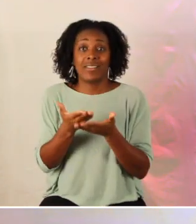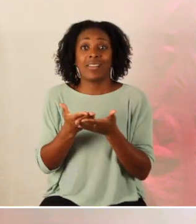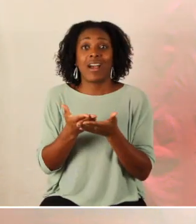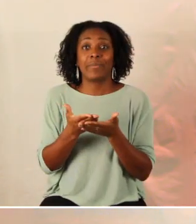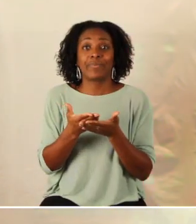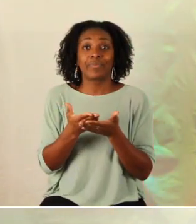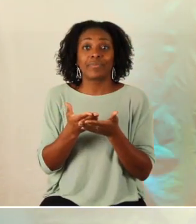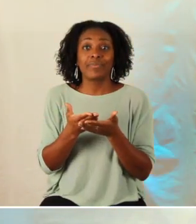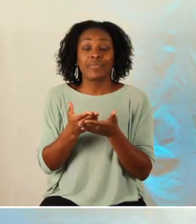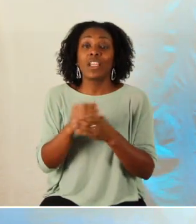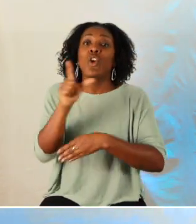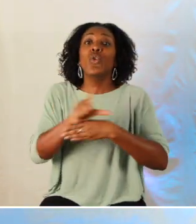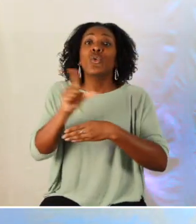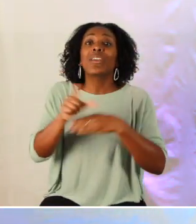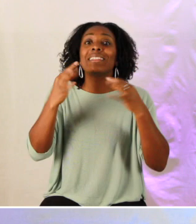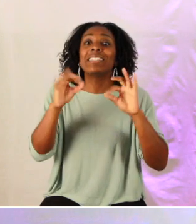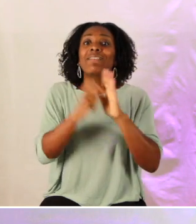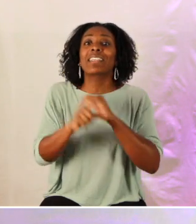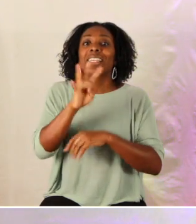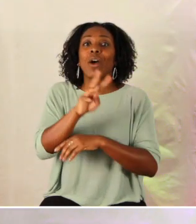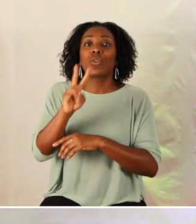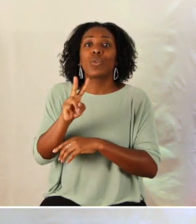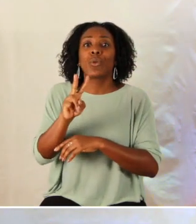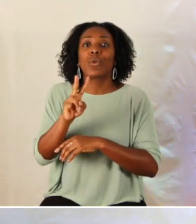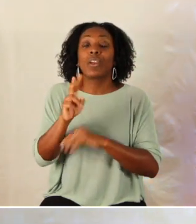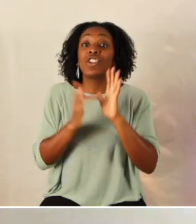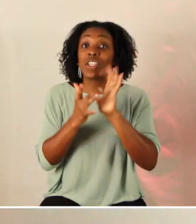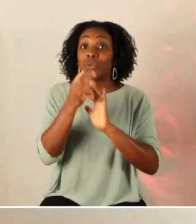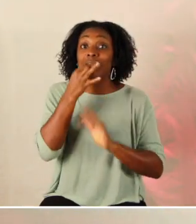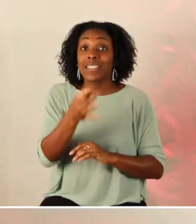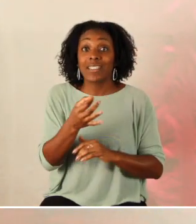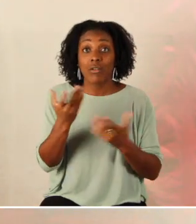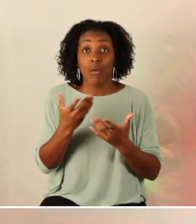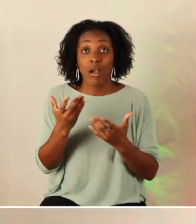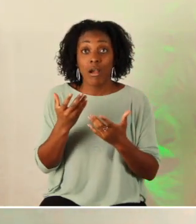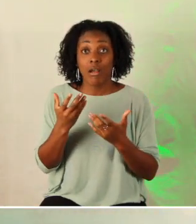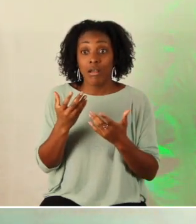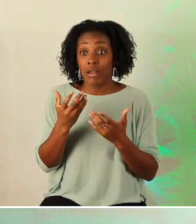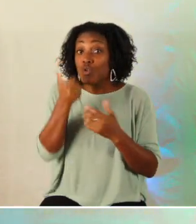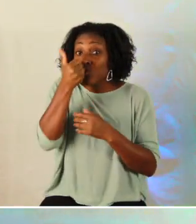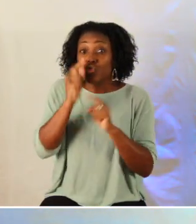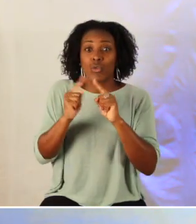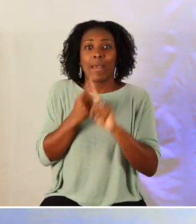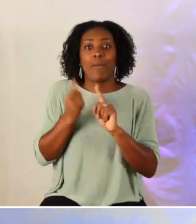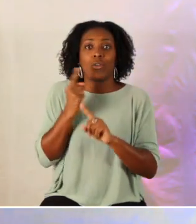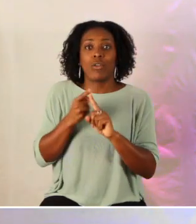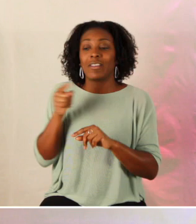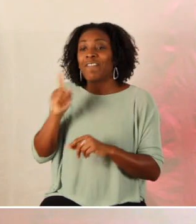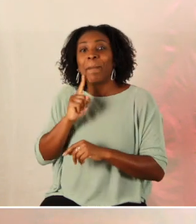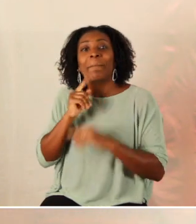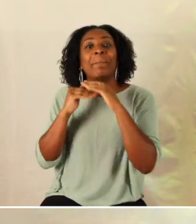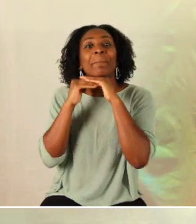Luc 10, 42, Jésus dira « Une seule chose est nécessaire. Marie a choisi la bonne part qui ne lui sera point